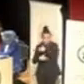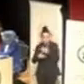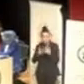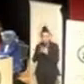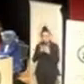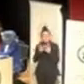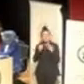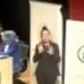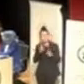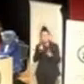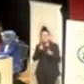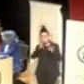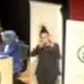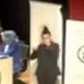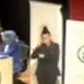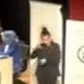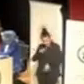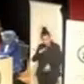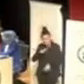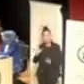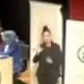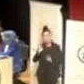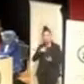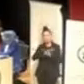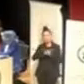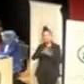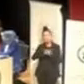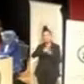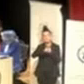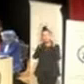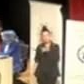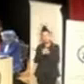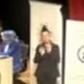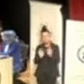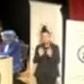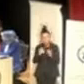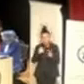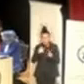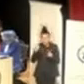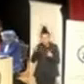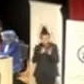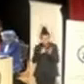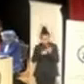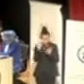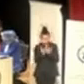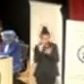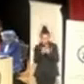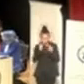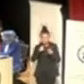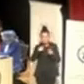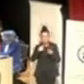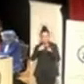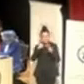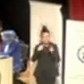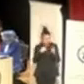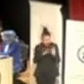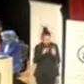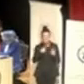mi diye soracak olursanız onu mutlaka revize edeceğizdir. Kullanıcı sayımız arttıkça ona göre bir revize gelecektir